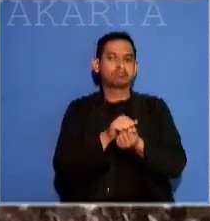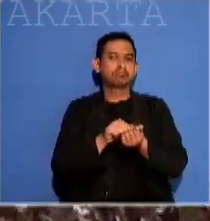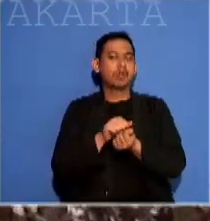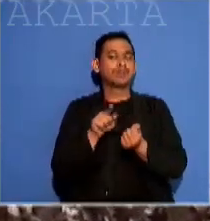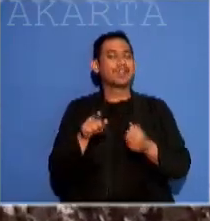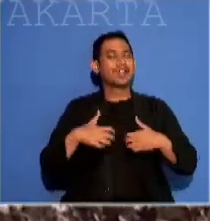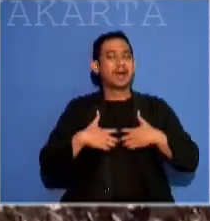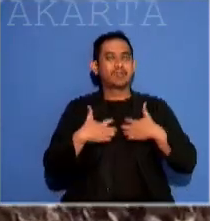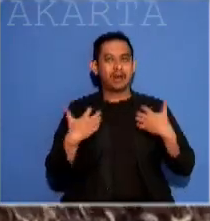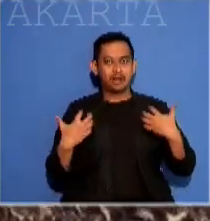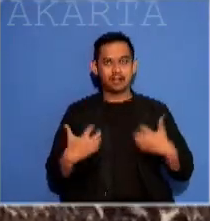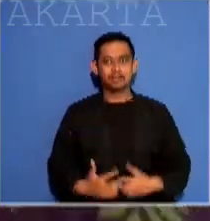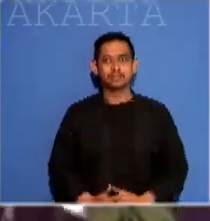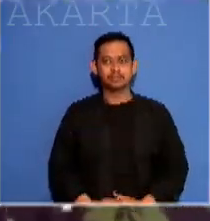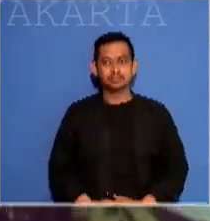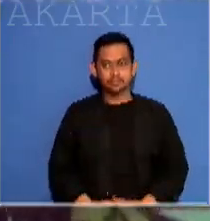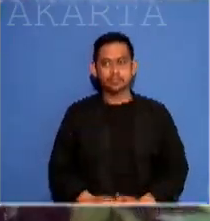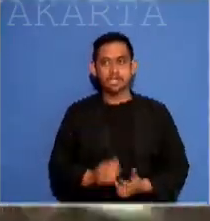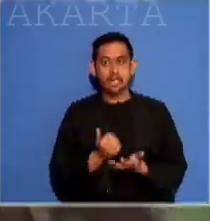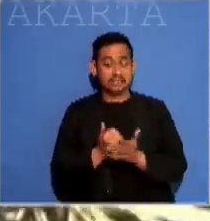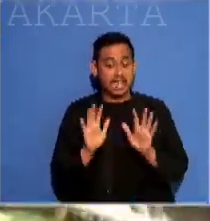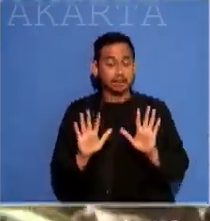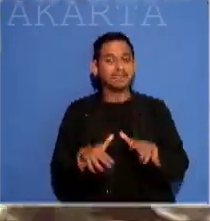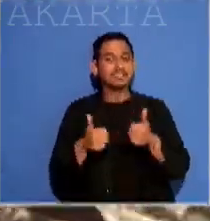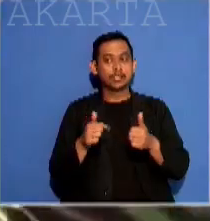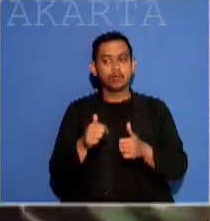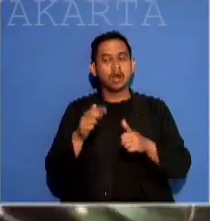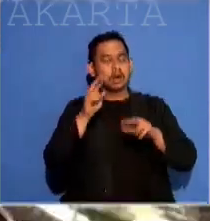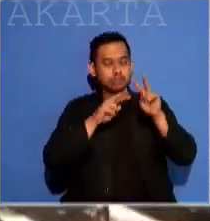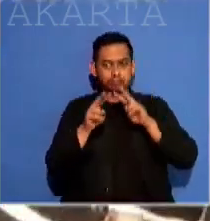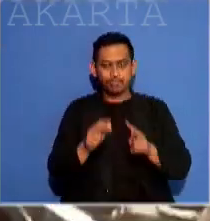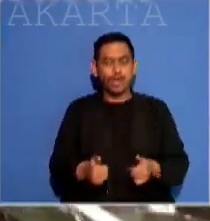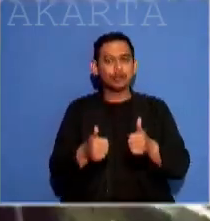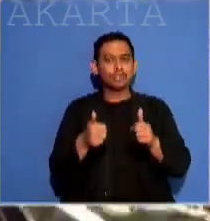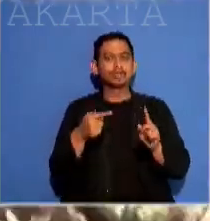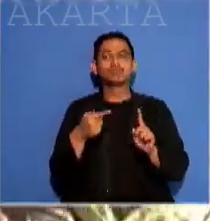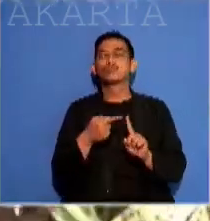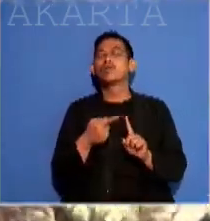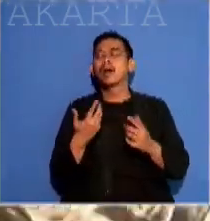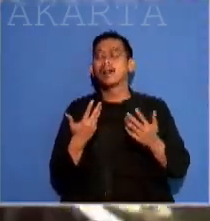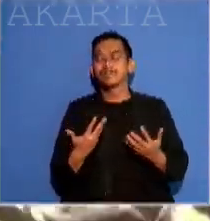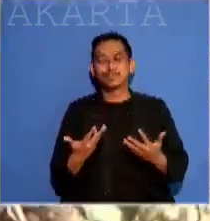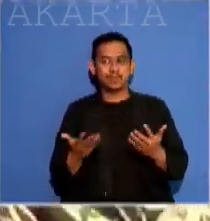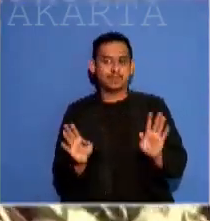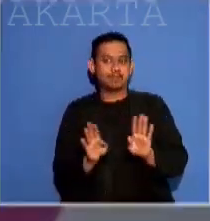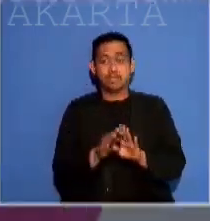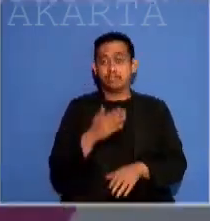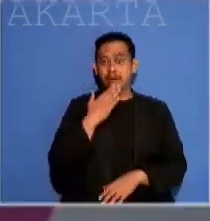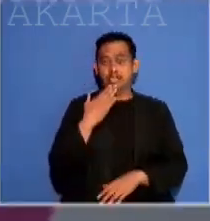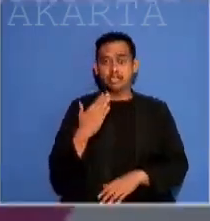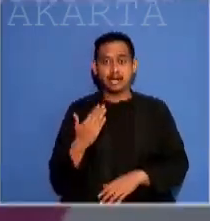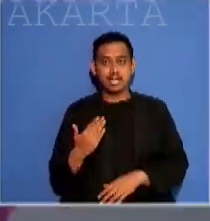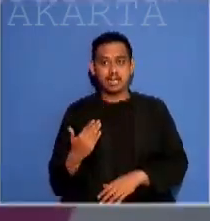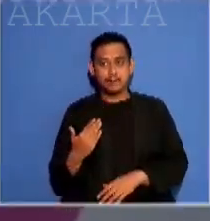hasil panen ingkang boten sae menika, pengawasipun saged sae saenggo saged kangge nutup pawitan ingkang sampun dipun dalaken.